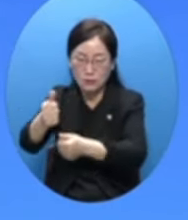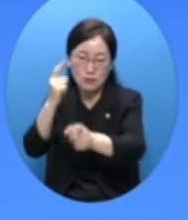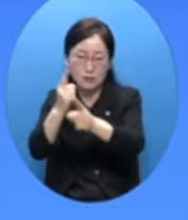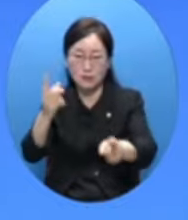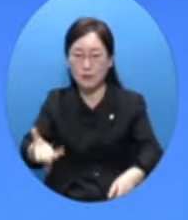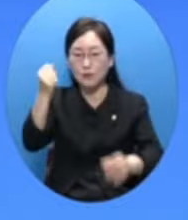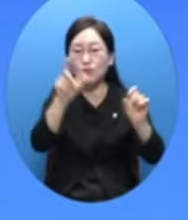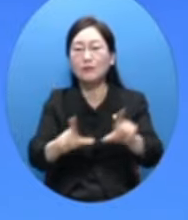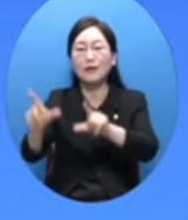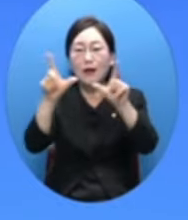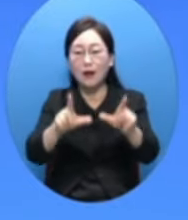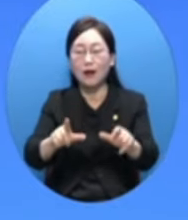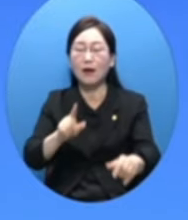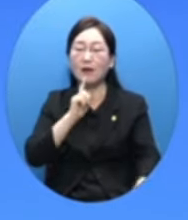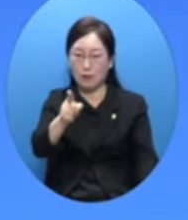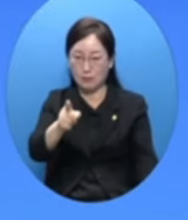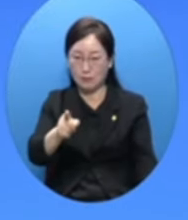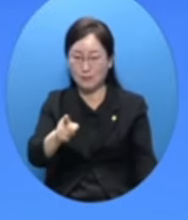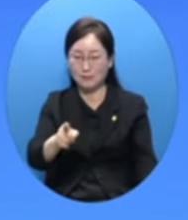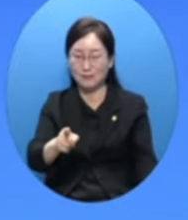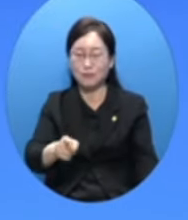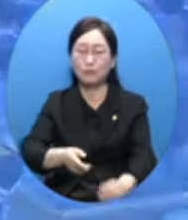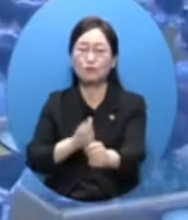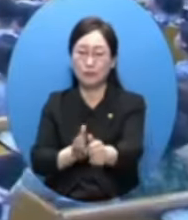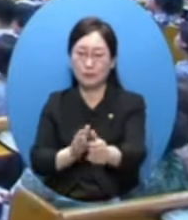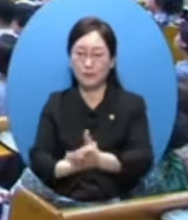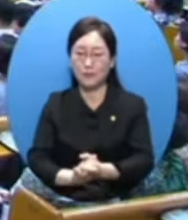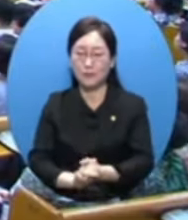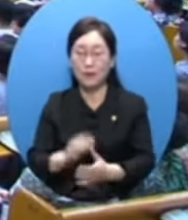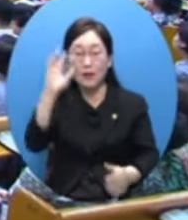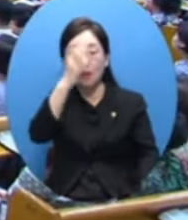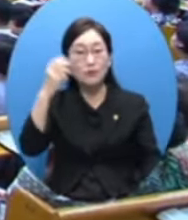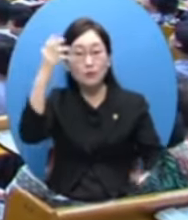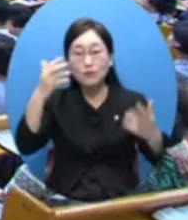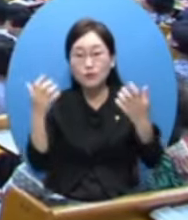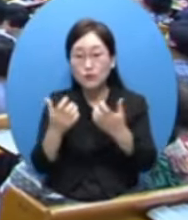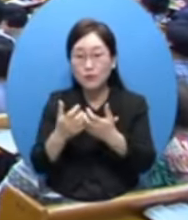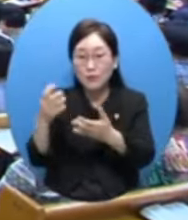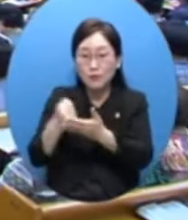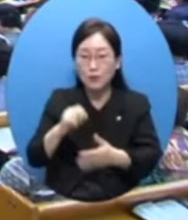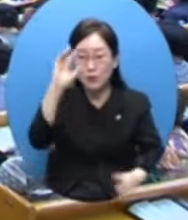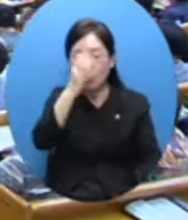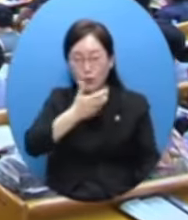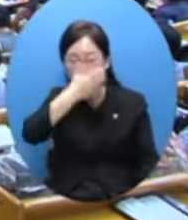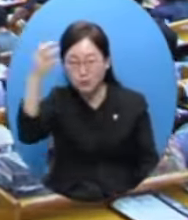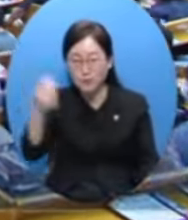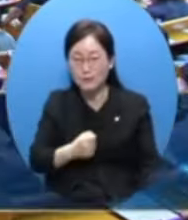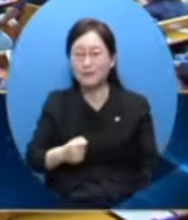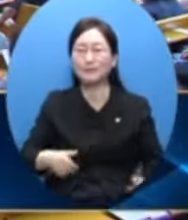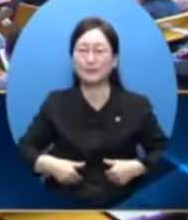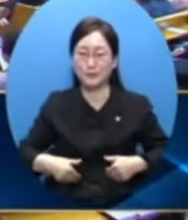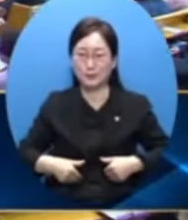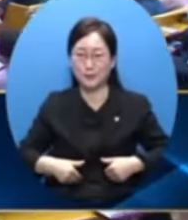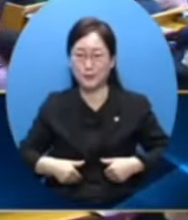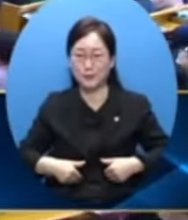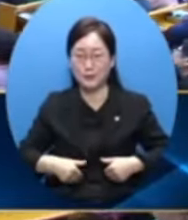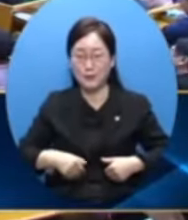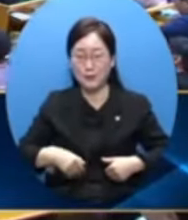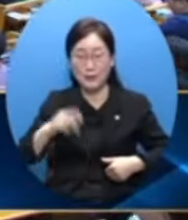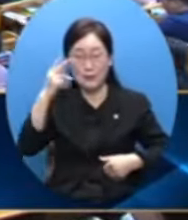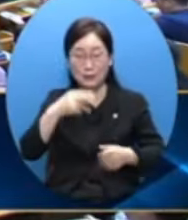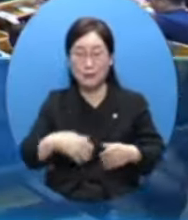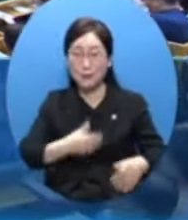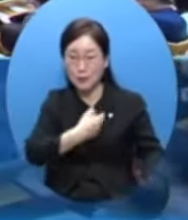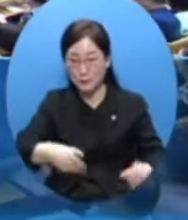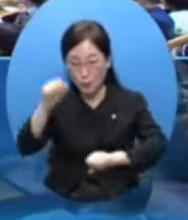살아가라고 사도 바울은 권면하고 있습니다. 성령으로 충만해서 우리는 거룩한 꿈을 꿔야 되는 것입니다. 사도행전 2장 17절을